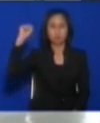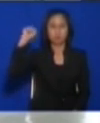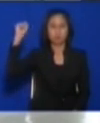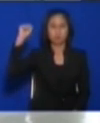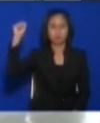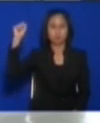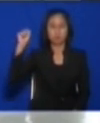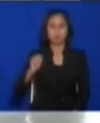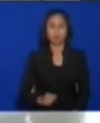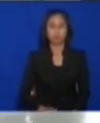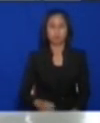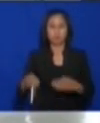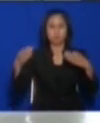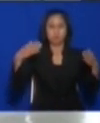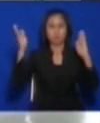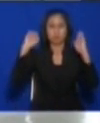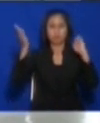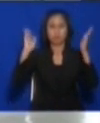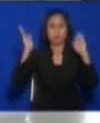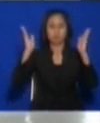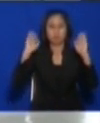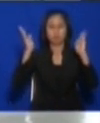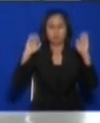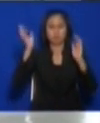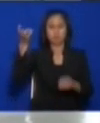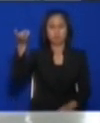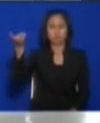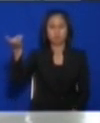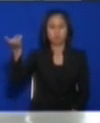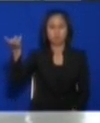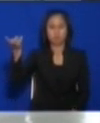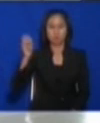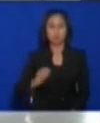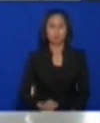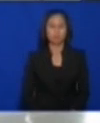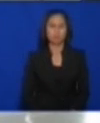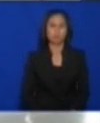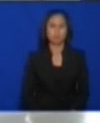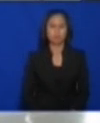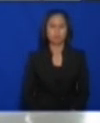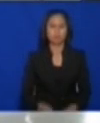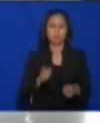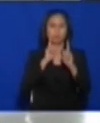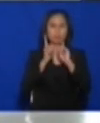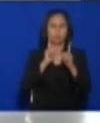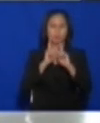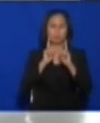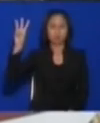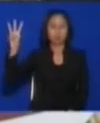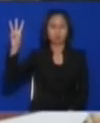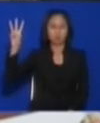boleh bertepuk tangan secukupnya pada saat Pasangan calon spray